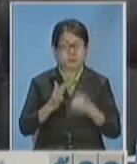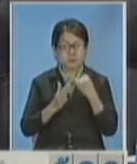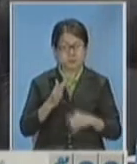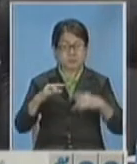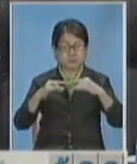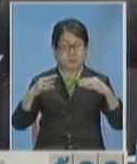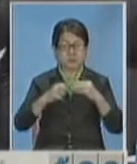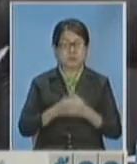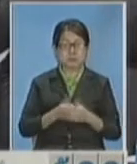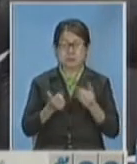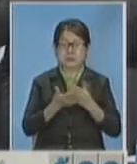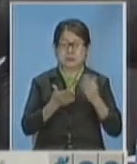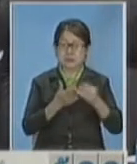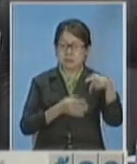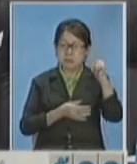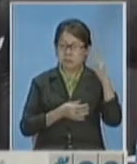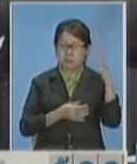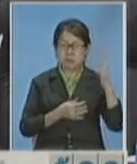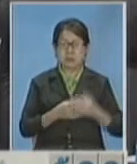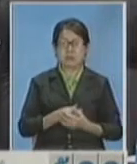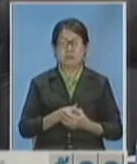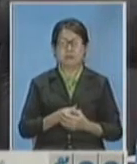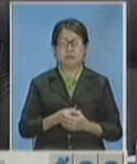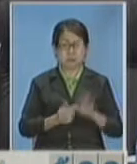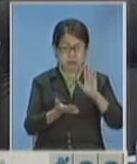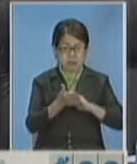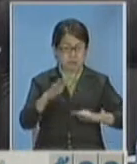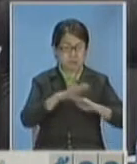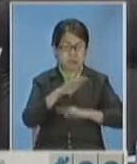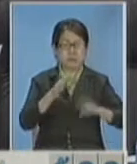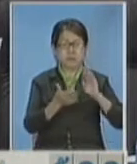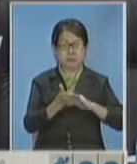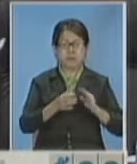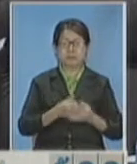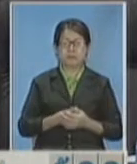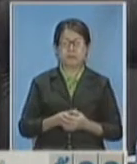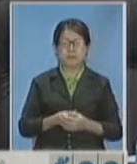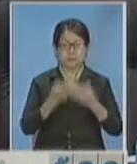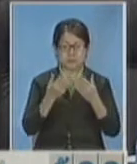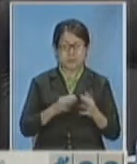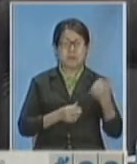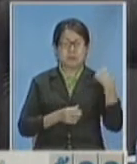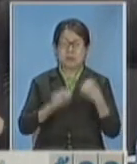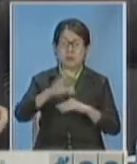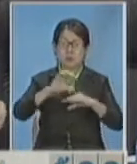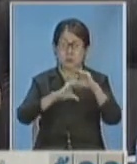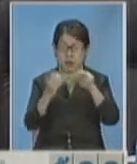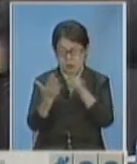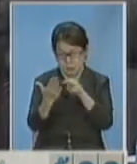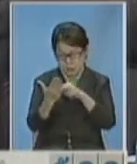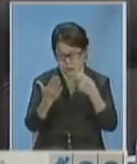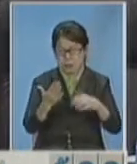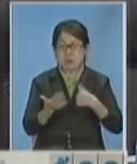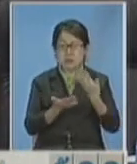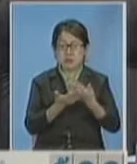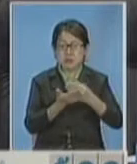มานะคะแล้วก็สิ้นเปลืองโดยใช่เหตุนะคะดิฉันก็อยากจะให้บันทึกเอาไว้ในที่ประชุมแห่งนี้นอกจากนั้นบางโครงการที่ได้มีการใช้